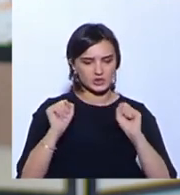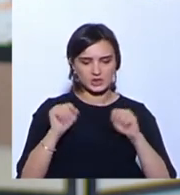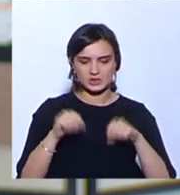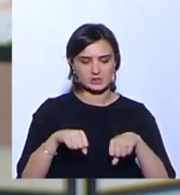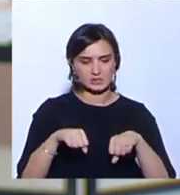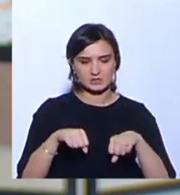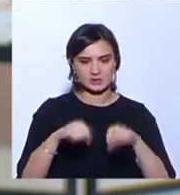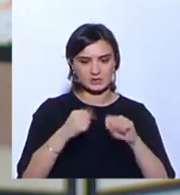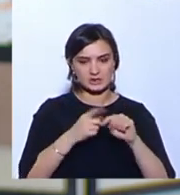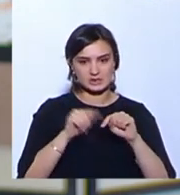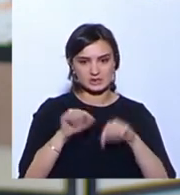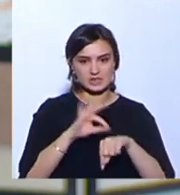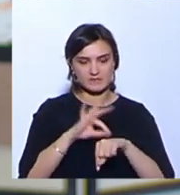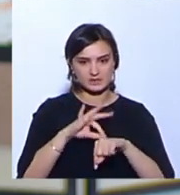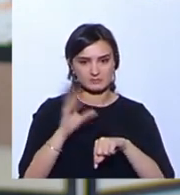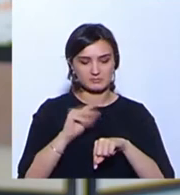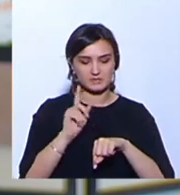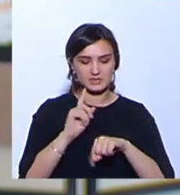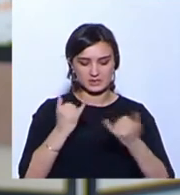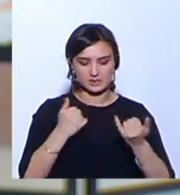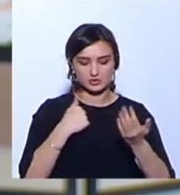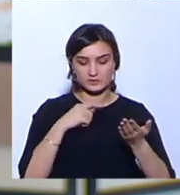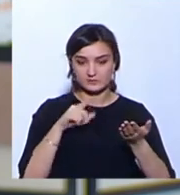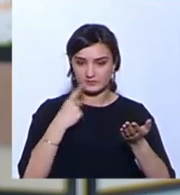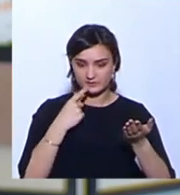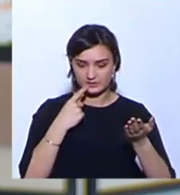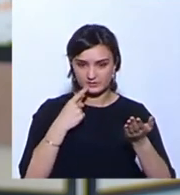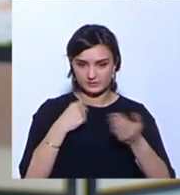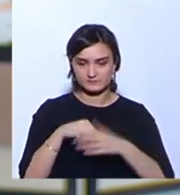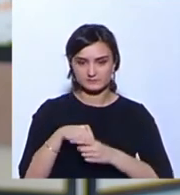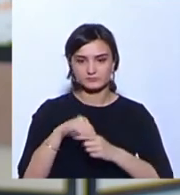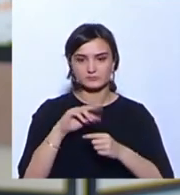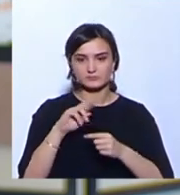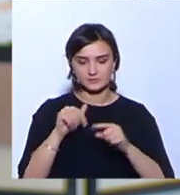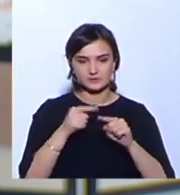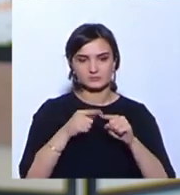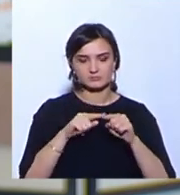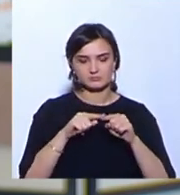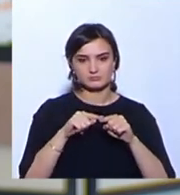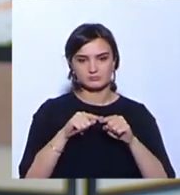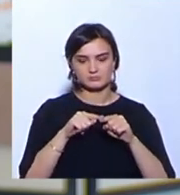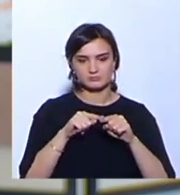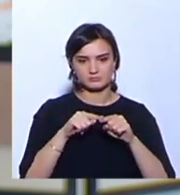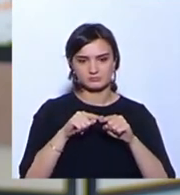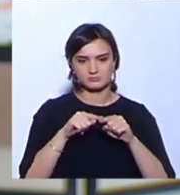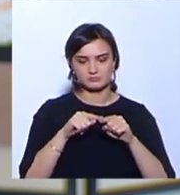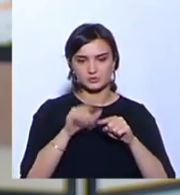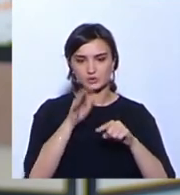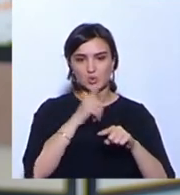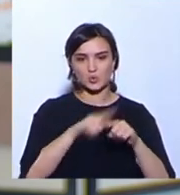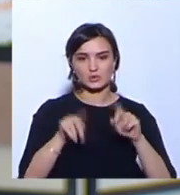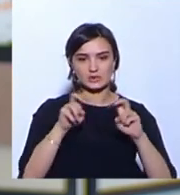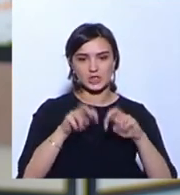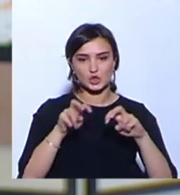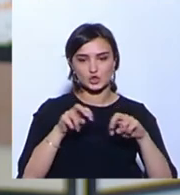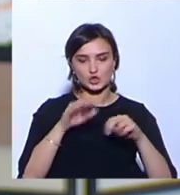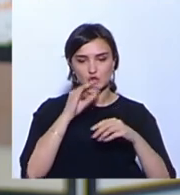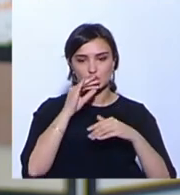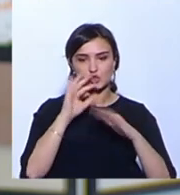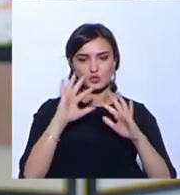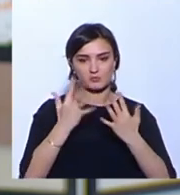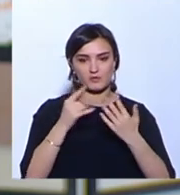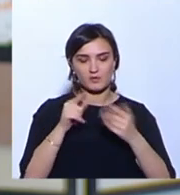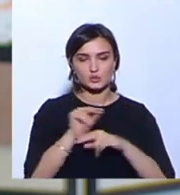შესაძლებელია, ის დაავადებები, რაც ახლა ჩვენ ვილაპარაკეთ, და დროული დიაგნოსტიკის